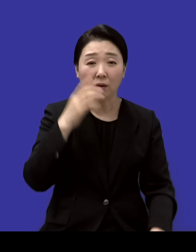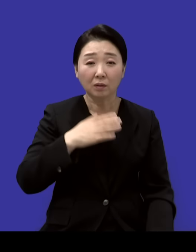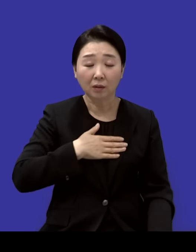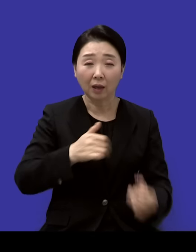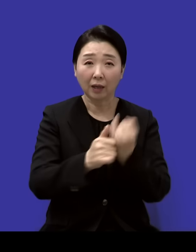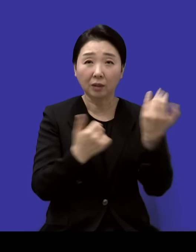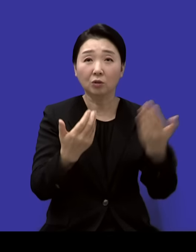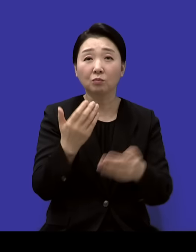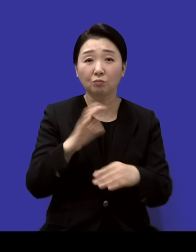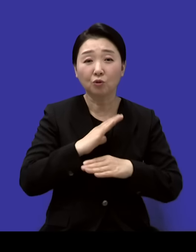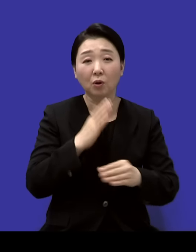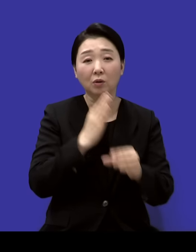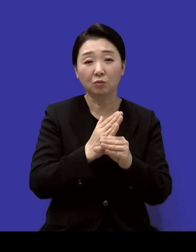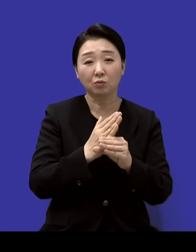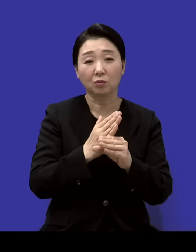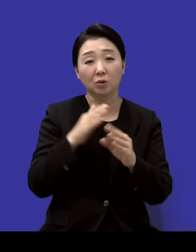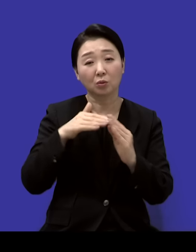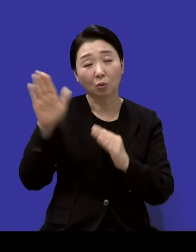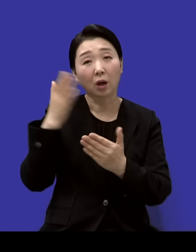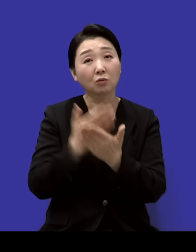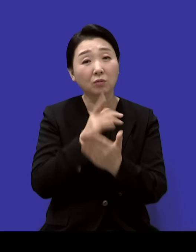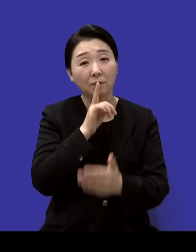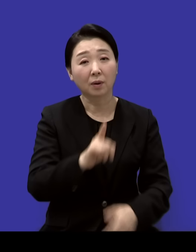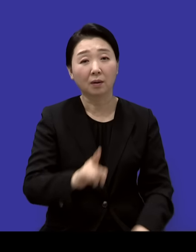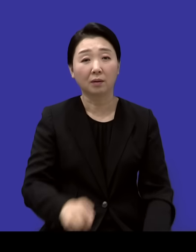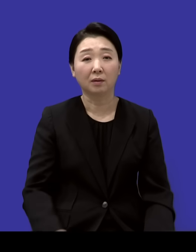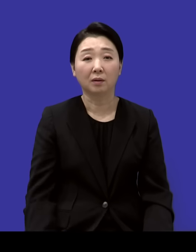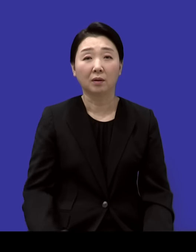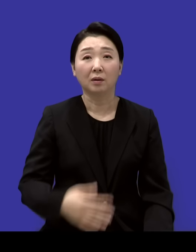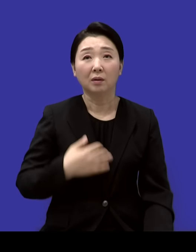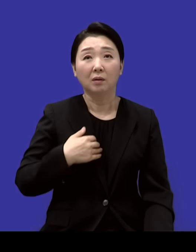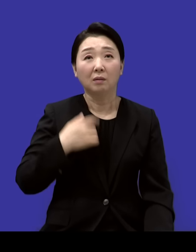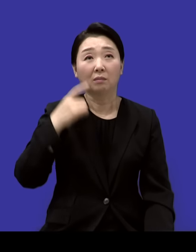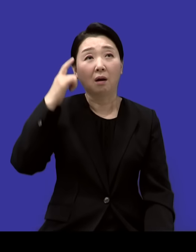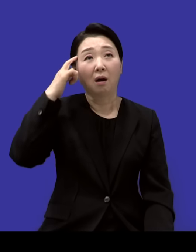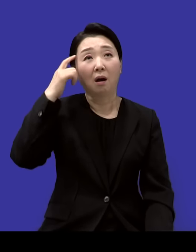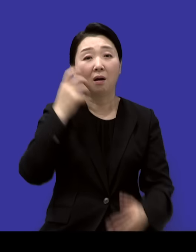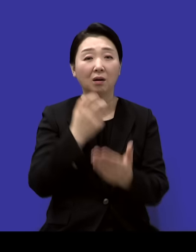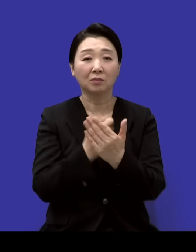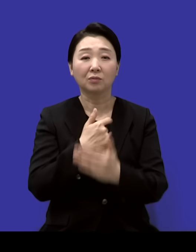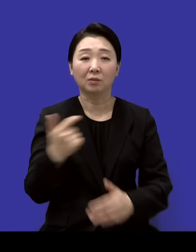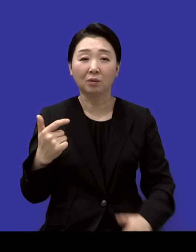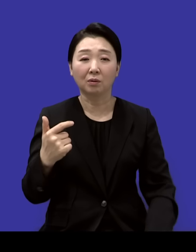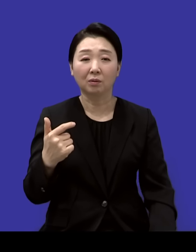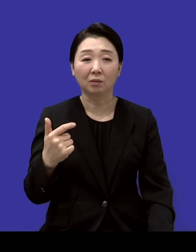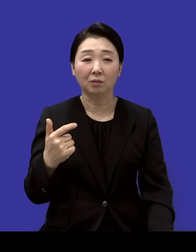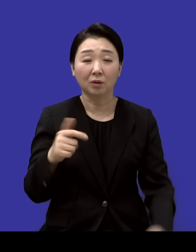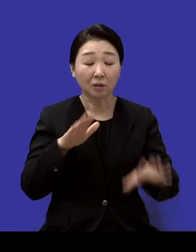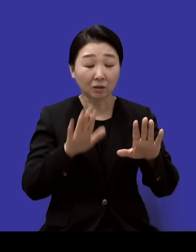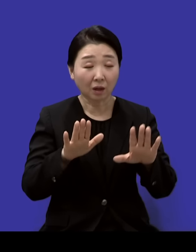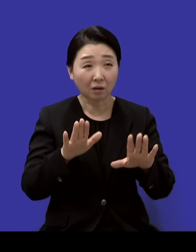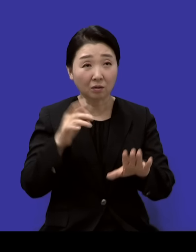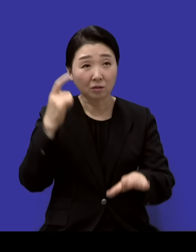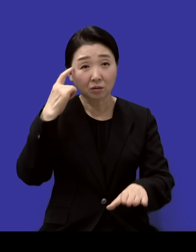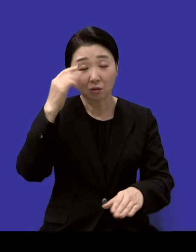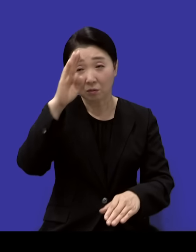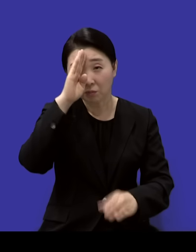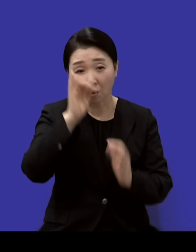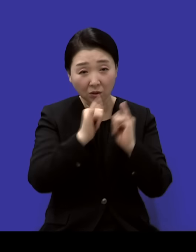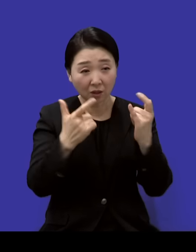지금 무서워하고 있으니까 돌아가 주시죠. 이렇게 얘기하는데 제가 너무 정신적인 충격을 받아서 네. 이제 와서 나를 정신병자